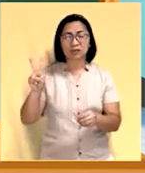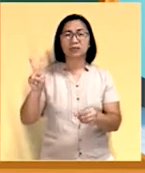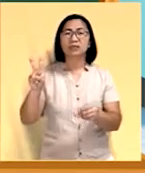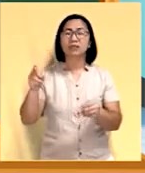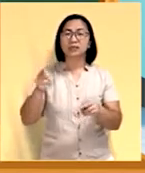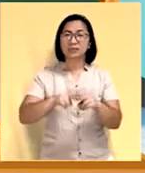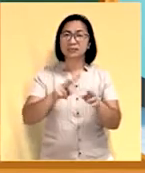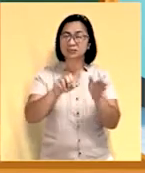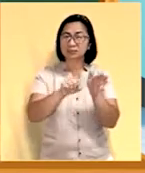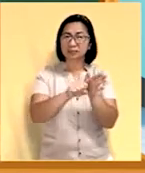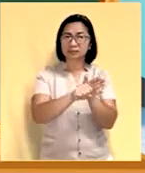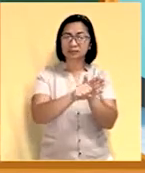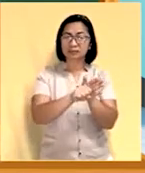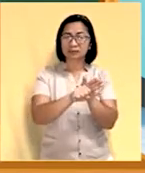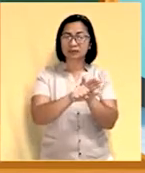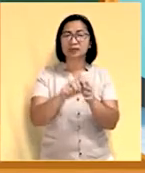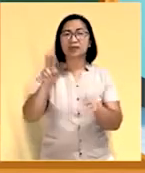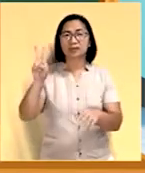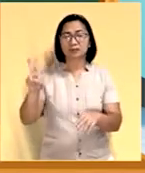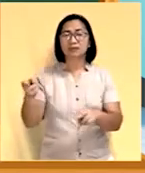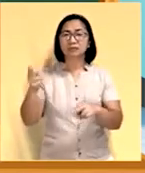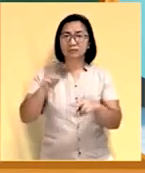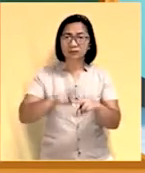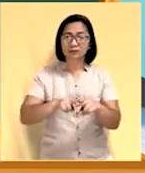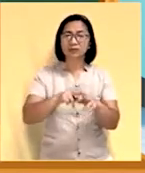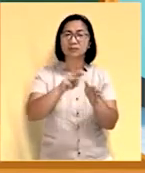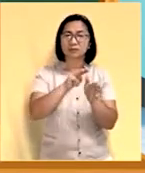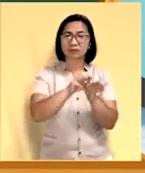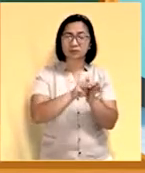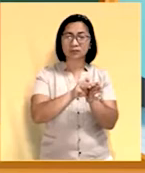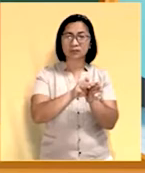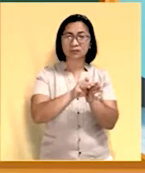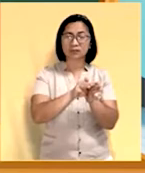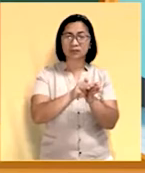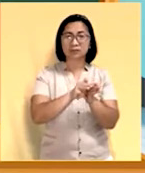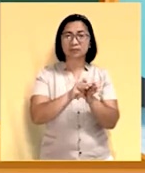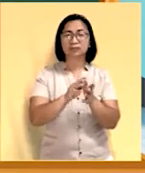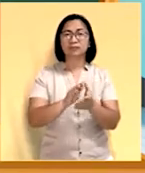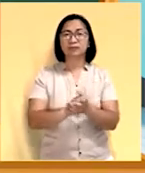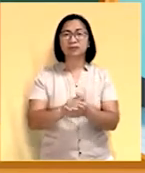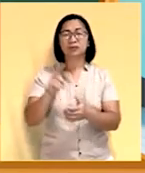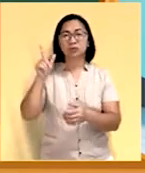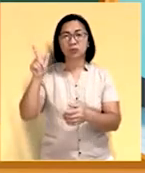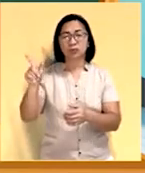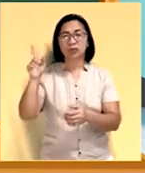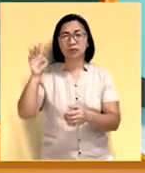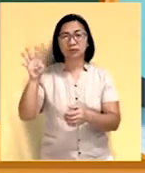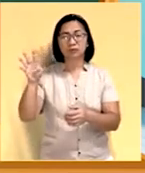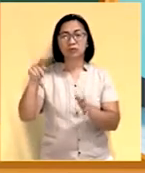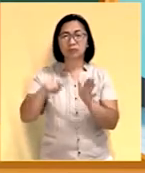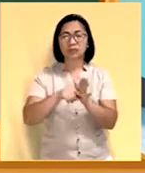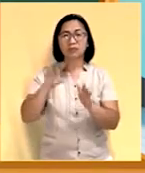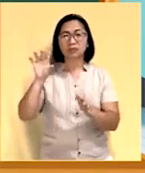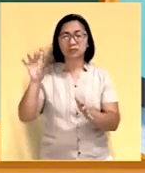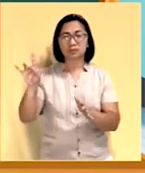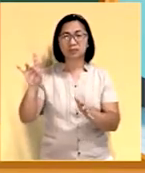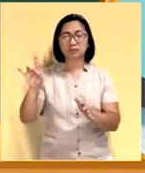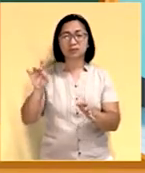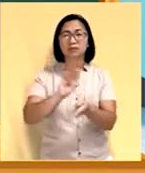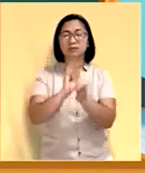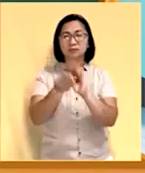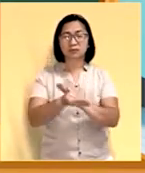sa subtrahend, 2 rin ang ia-add sa minuend. Kaya ang 24 minus 8